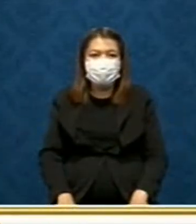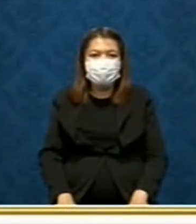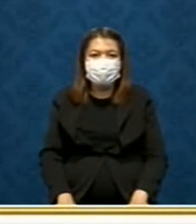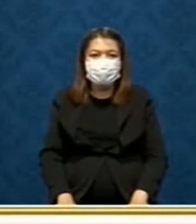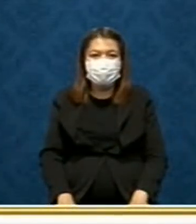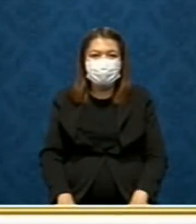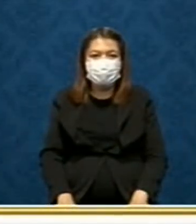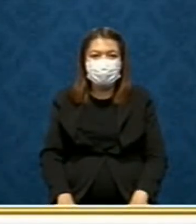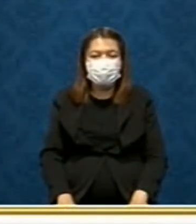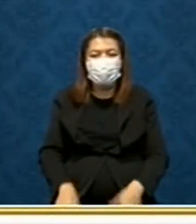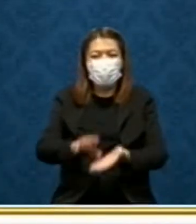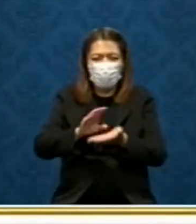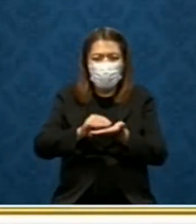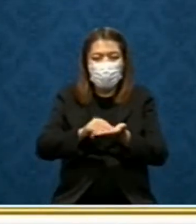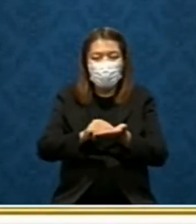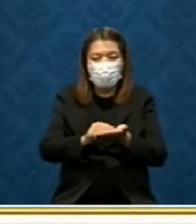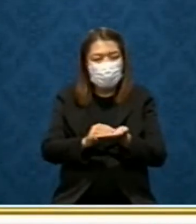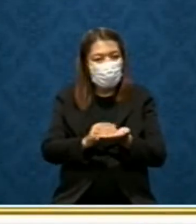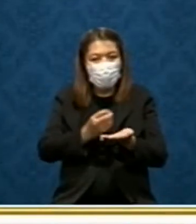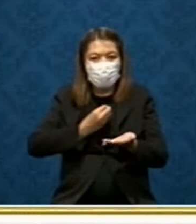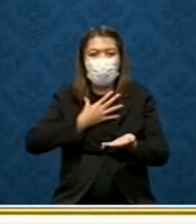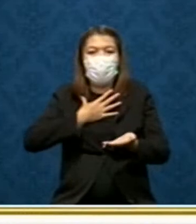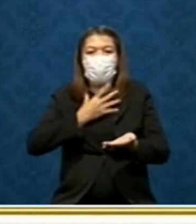แล้วไ้ตัวนี้ข้มูลยน่าตกใจ